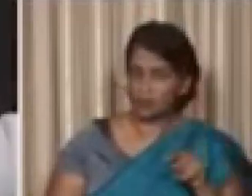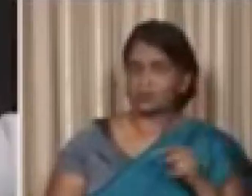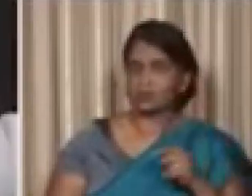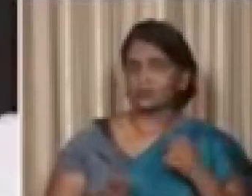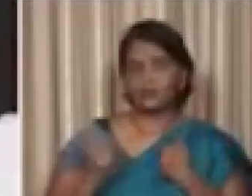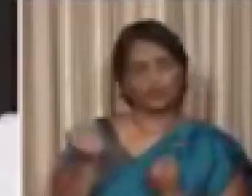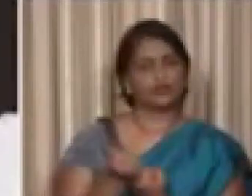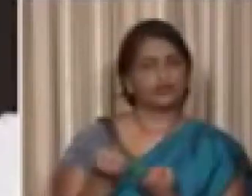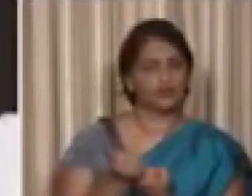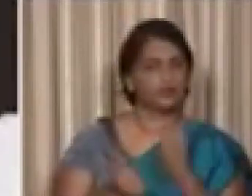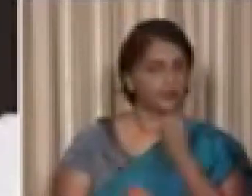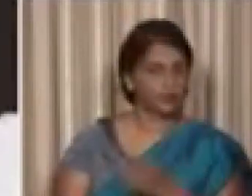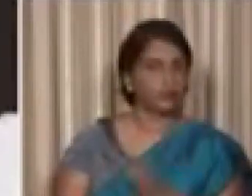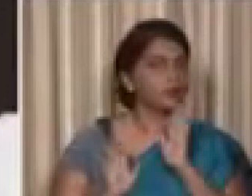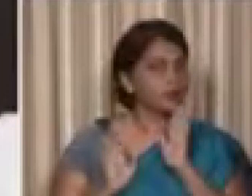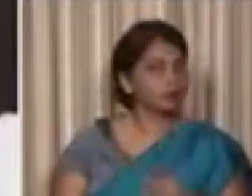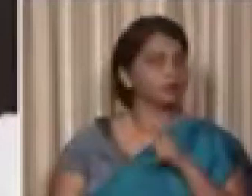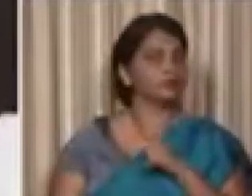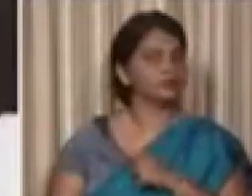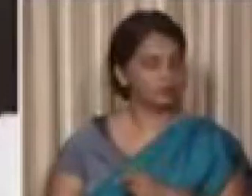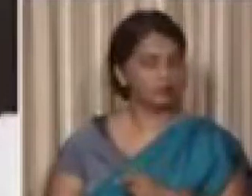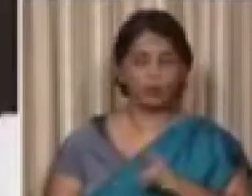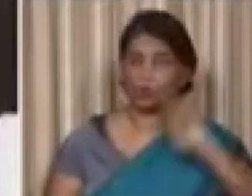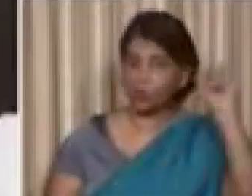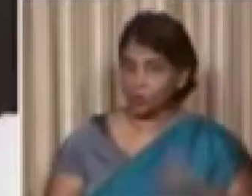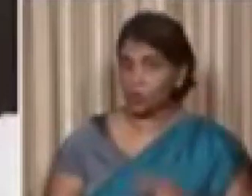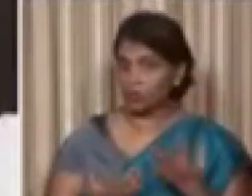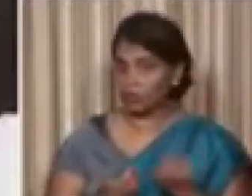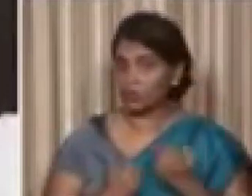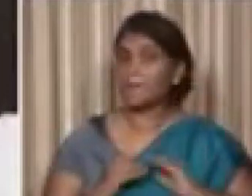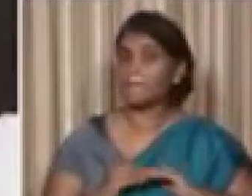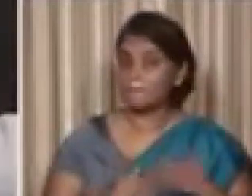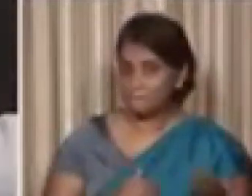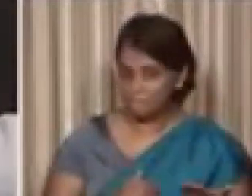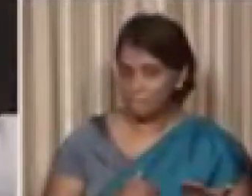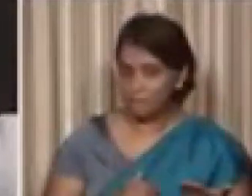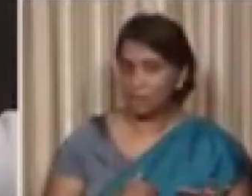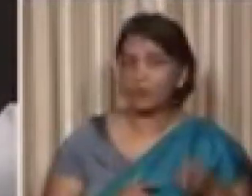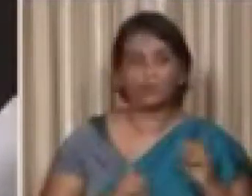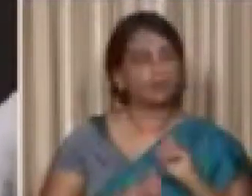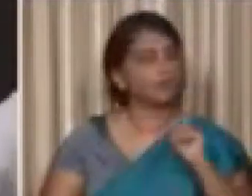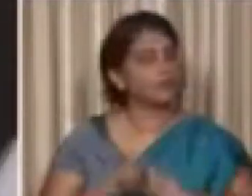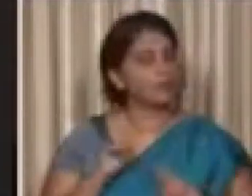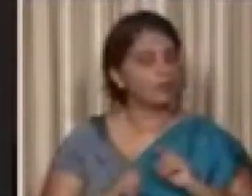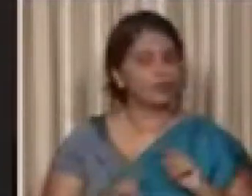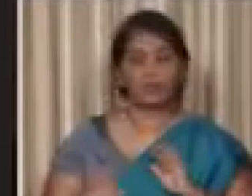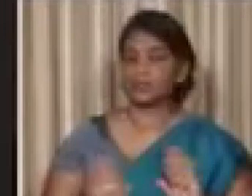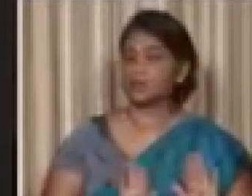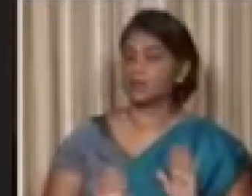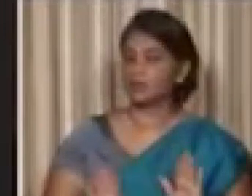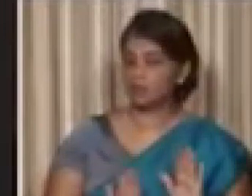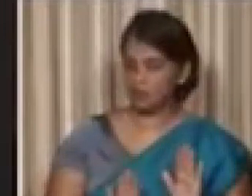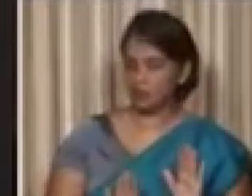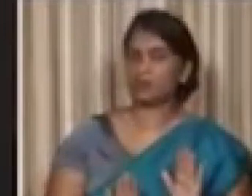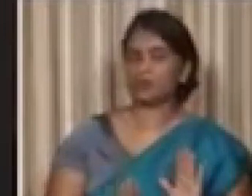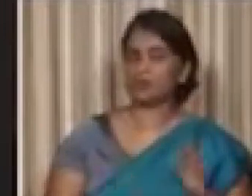අපි සහයෝගය ලබා දෙනවා. හැබැයි එතුමා මේක ජයග්‍රහණය කරාට පස්සේ හරි මේ පාර්ලිමේන්තුව පාලනය කරන්න